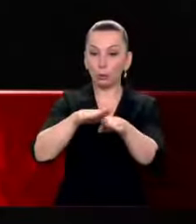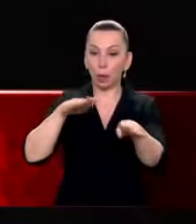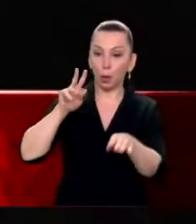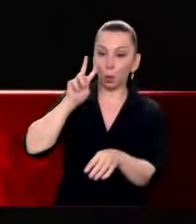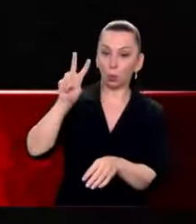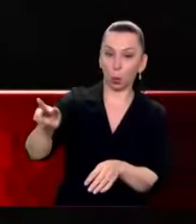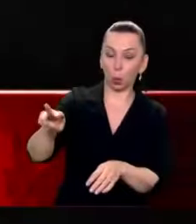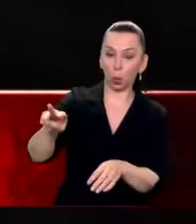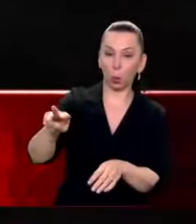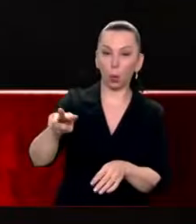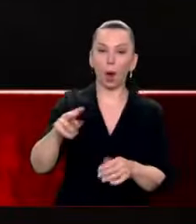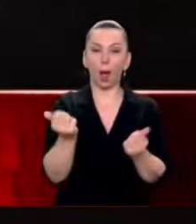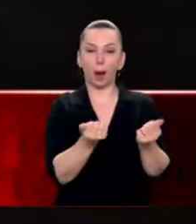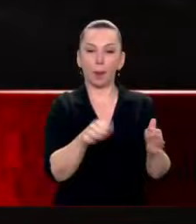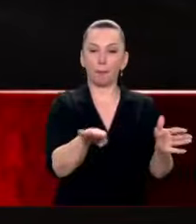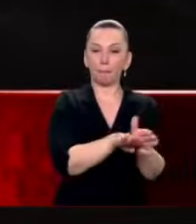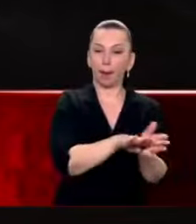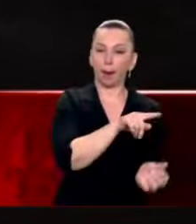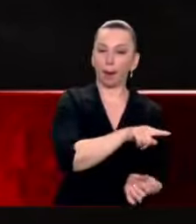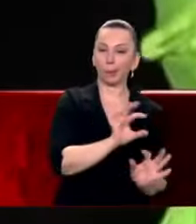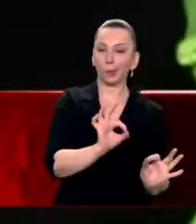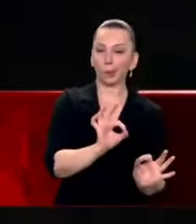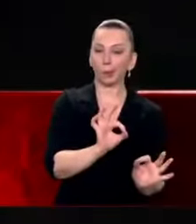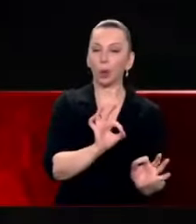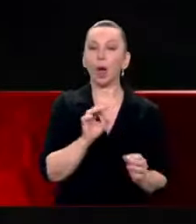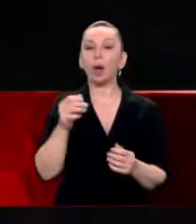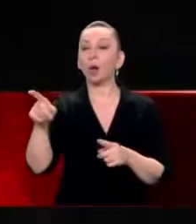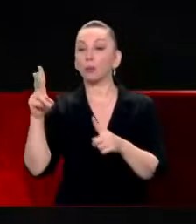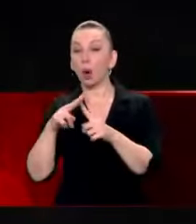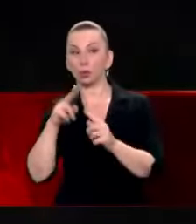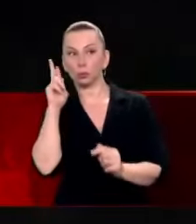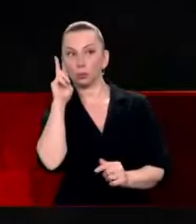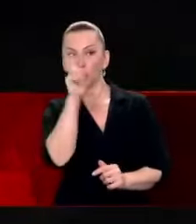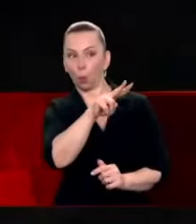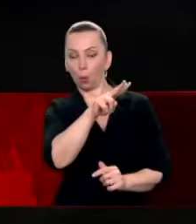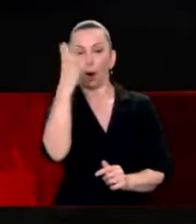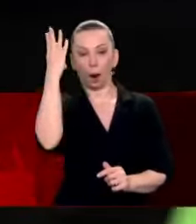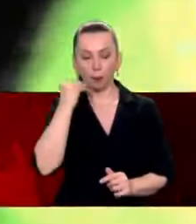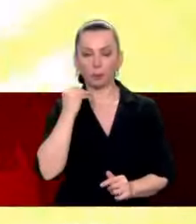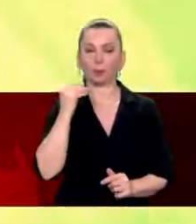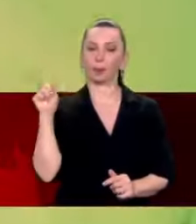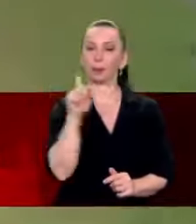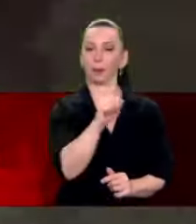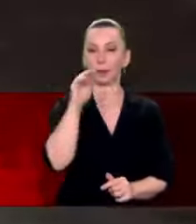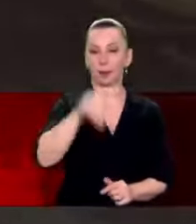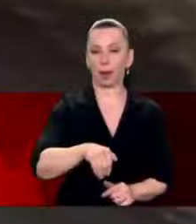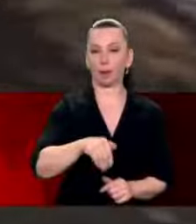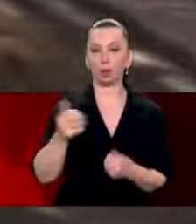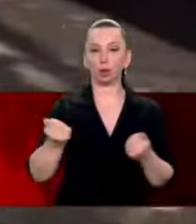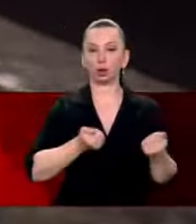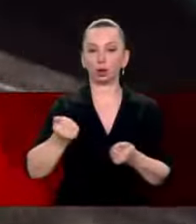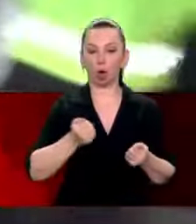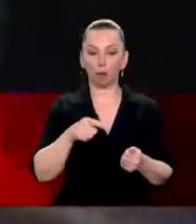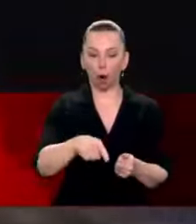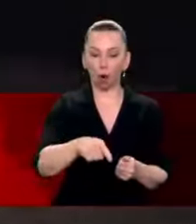kenarına park etti. Trafik polisleri onu gördü ve yanına gitti. Ceza yazamazsın, açık konuşayım. Ben arabayı sürmüyorum. Şoför